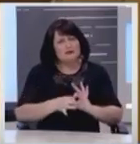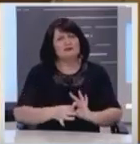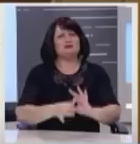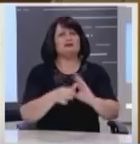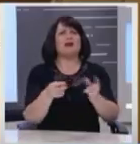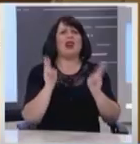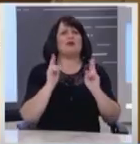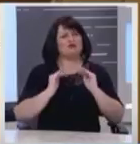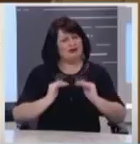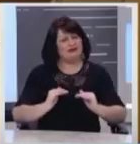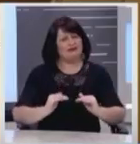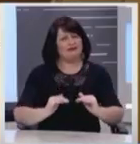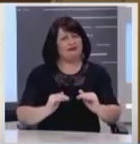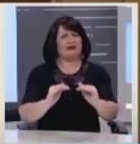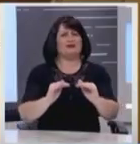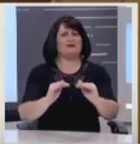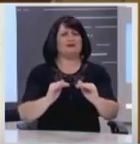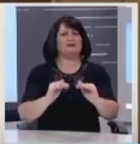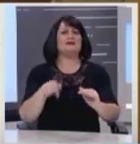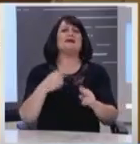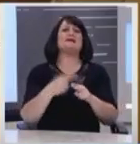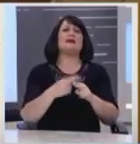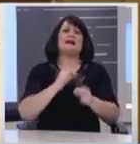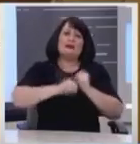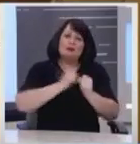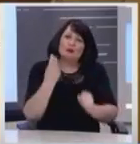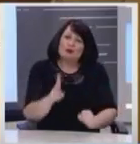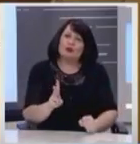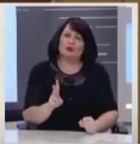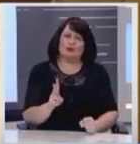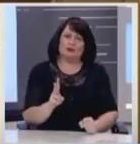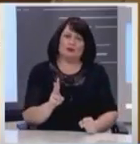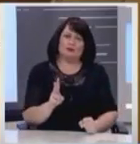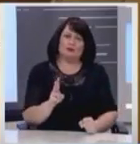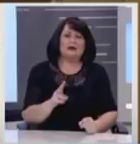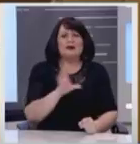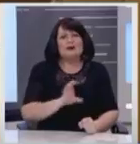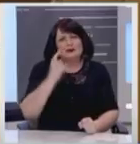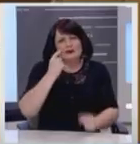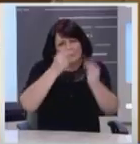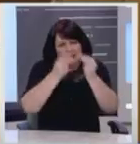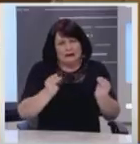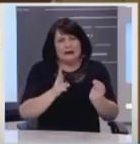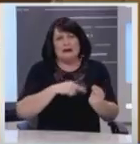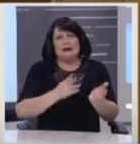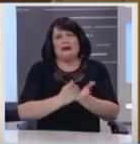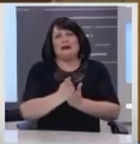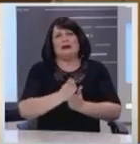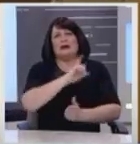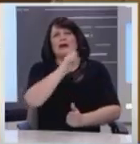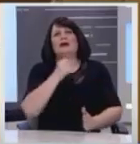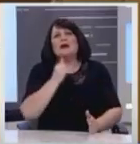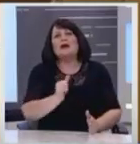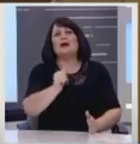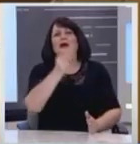ότι θα συνεχίσει αυτή τη σημαντική προσπάθεια για την εξέβρεση δίκαιης και βιώσιμης λύσης στο